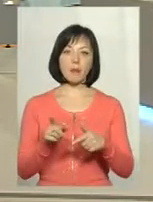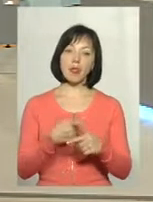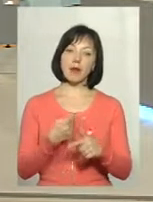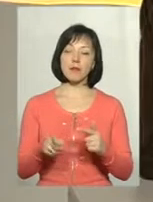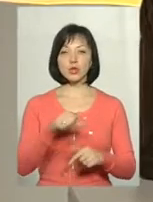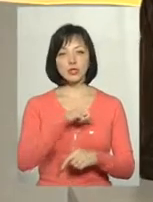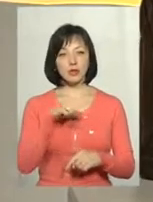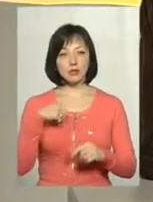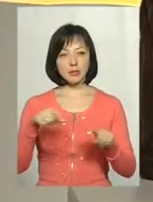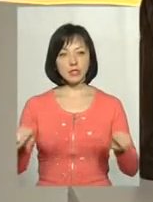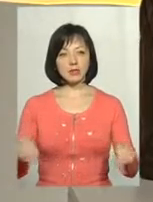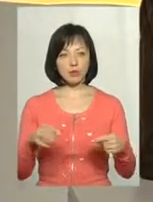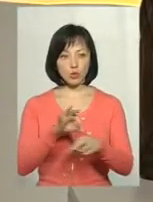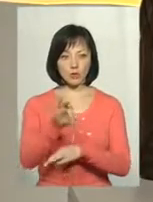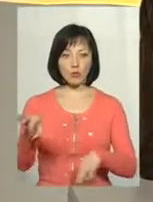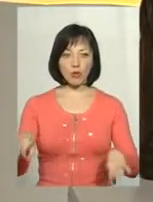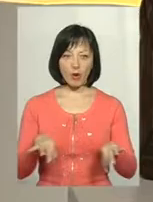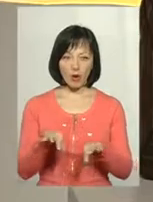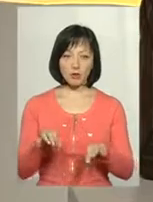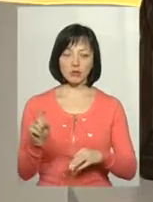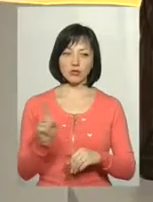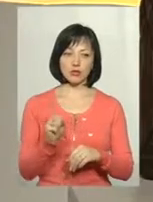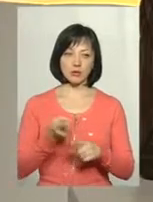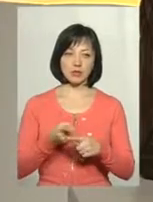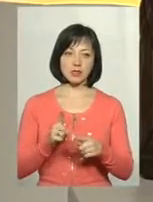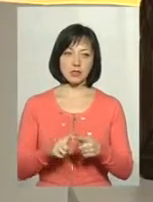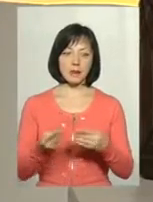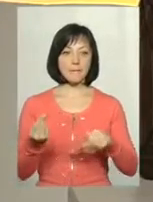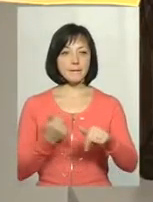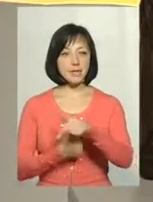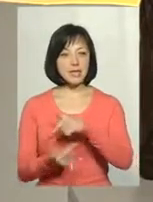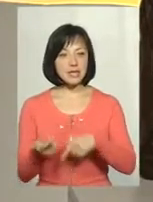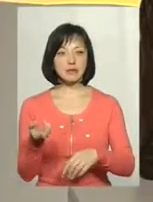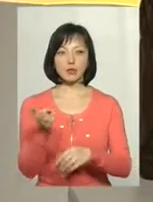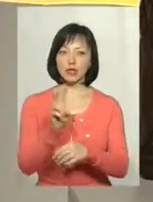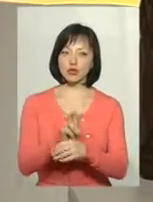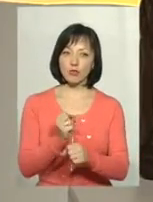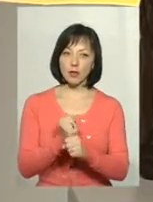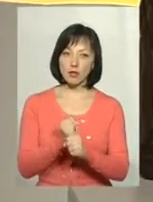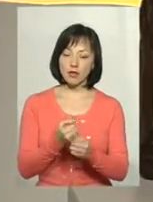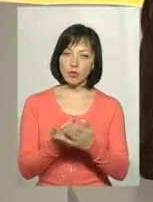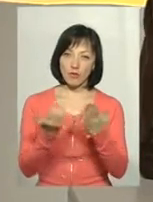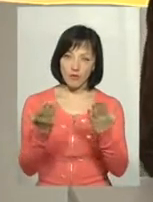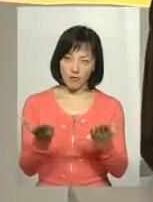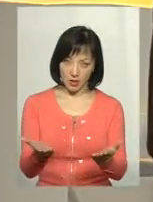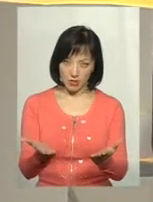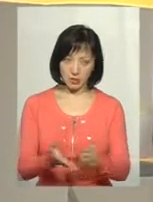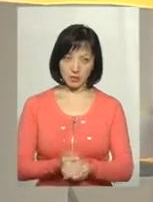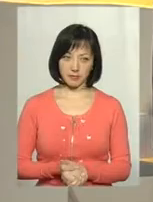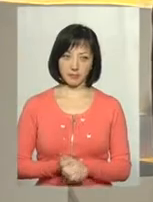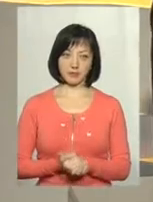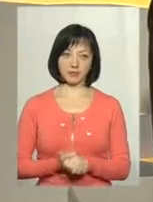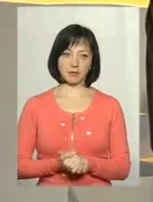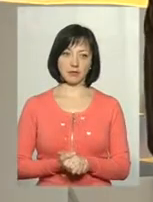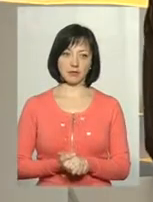самі створюєте проекти для того, аби отой бізнес прийшов працювати саме до вас і створив саме робочі місця у